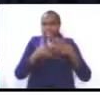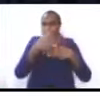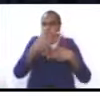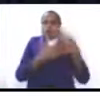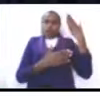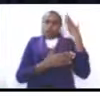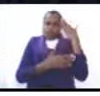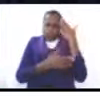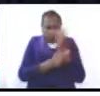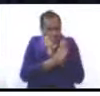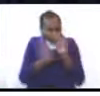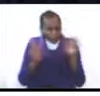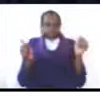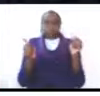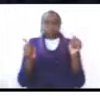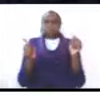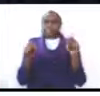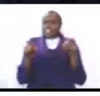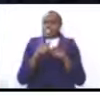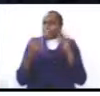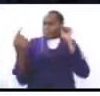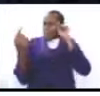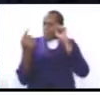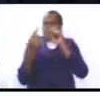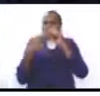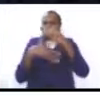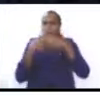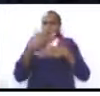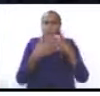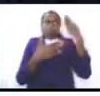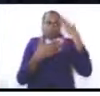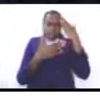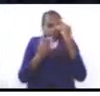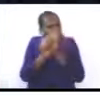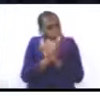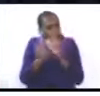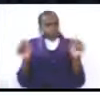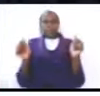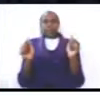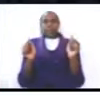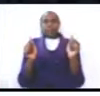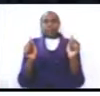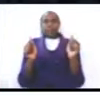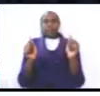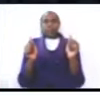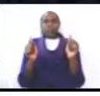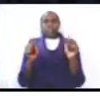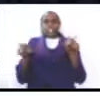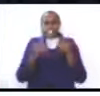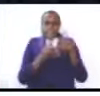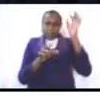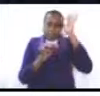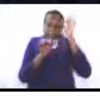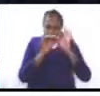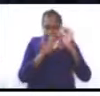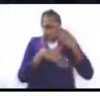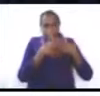alikuwa anaufahamu, makusudi yake yote alikuwa anaifahamu, imani yake